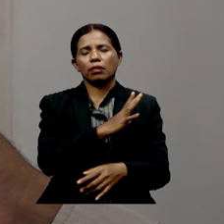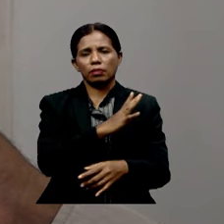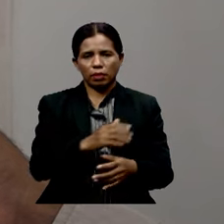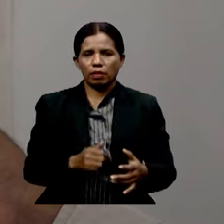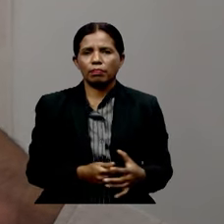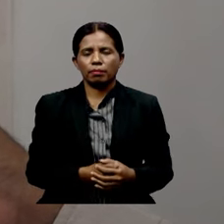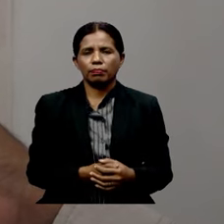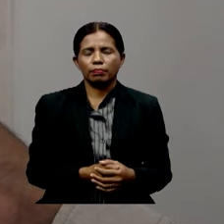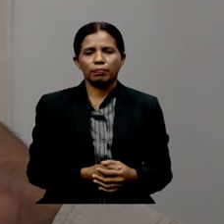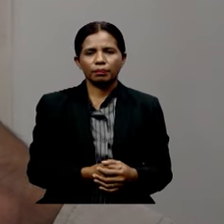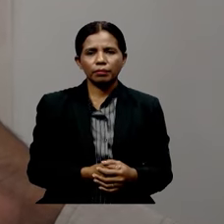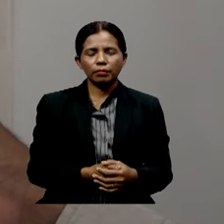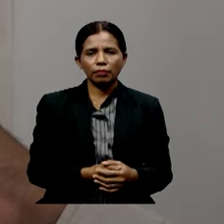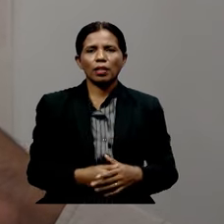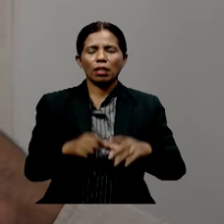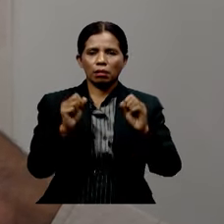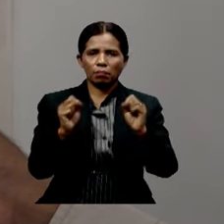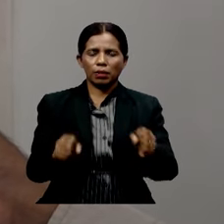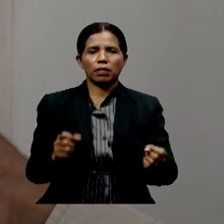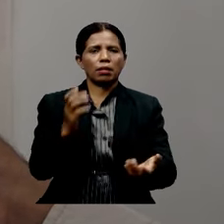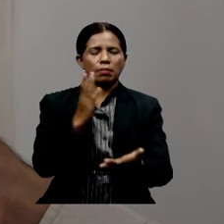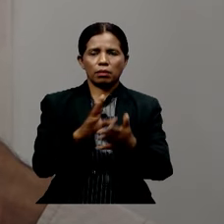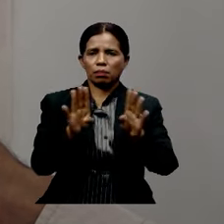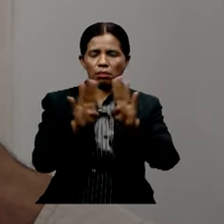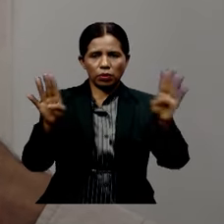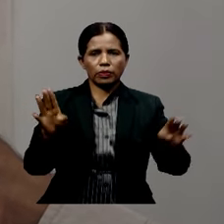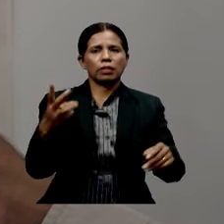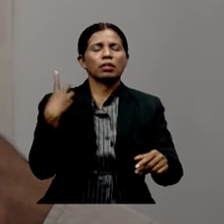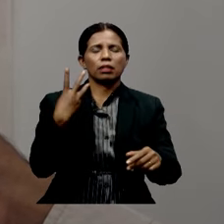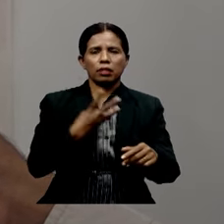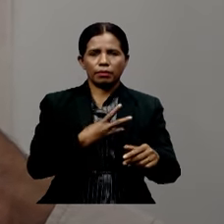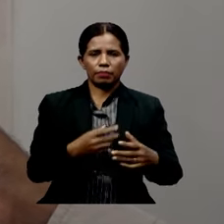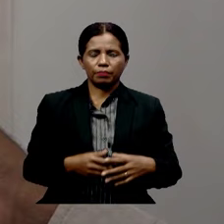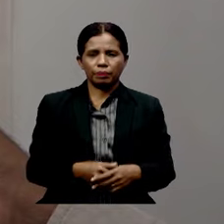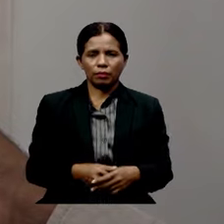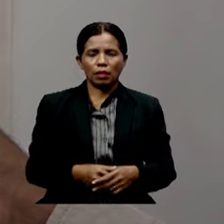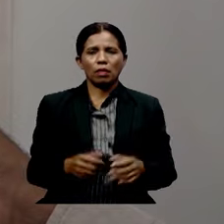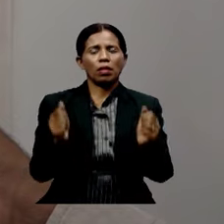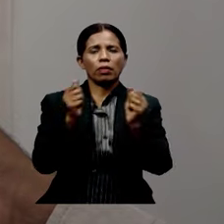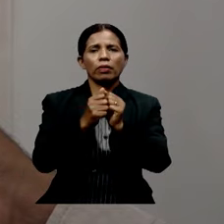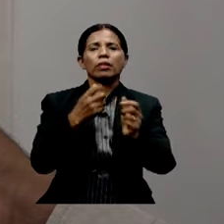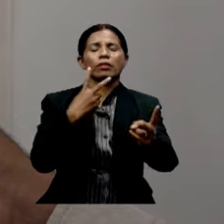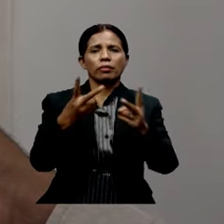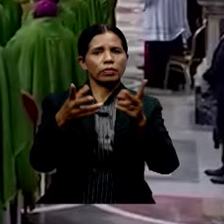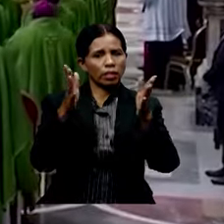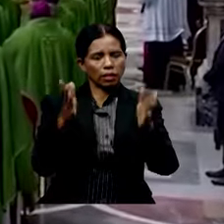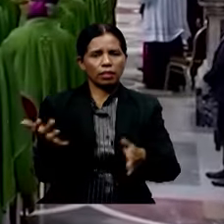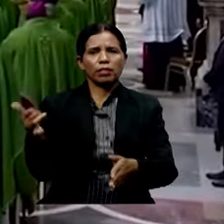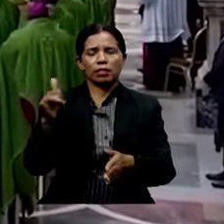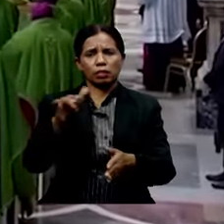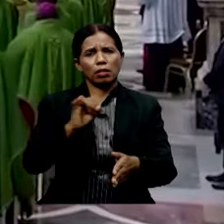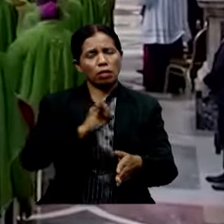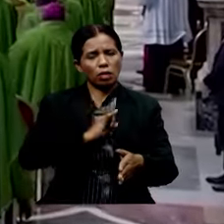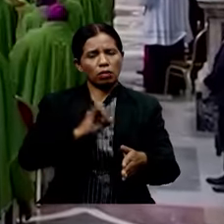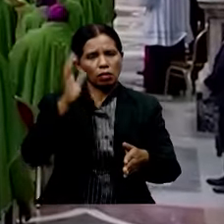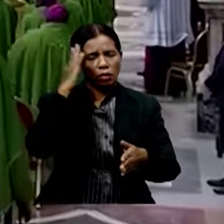mos pel sai impedimento botira atunia bel vista mabe honi ne viajen sirak ne hau hanen ya